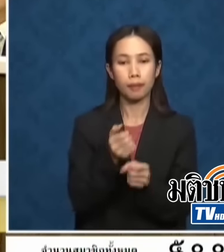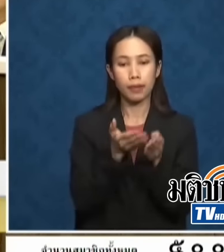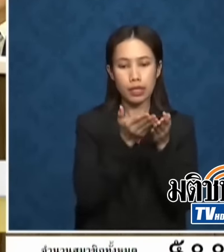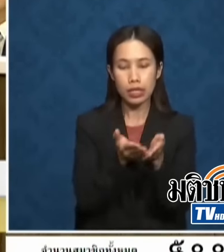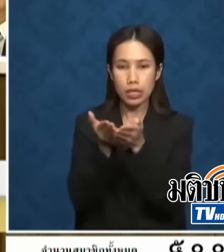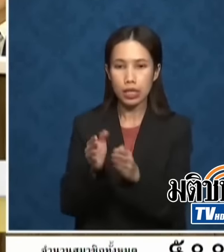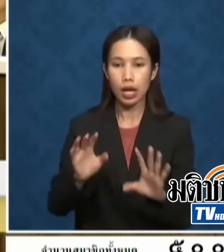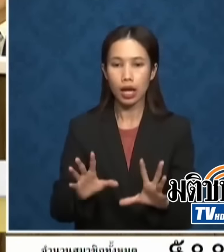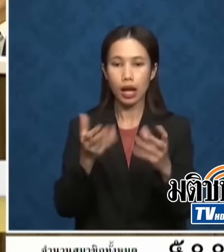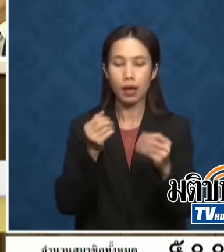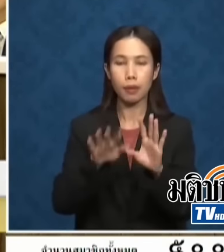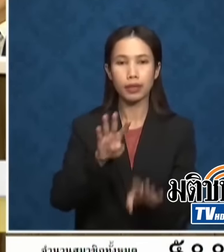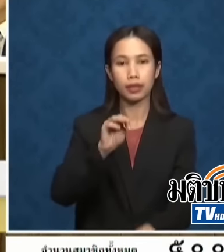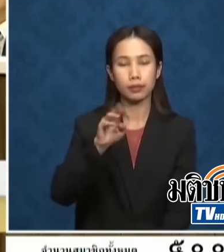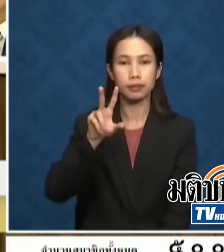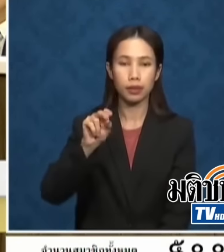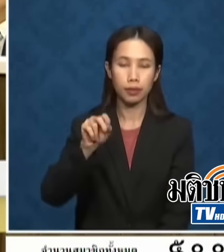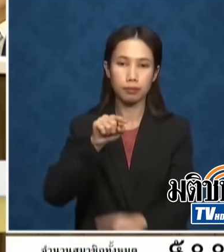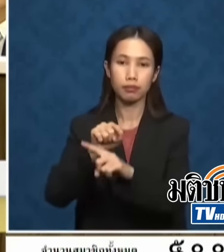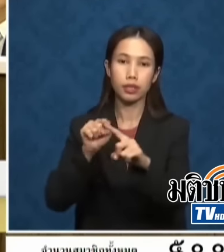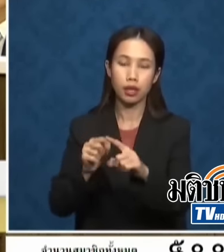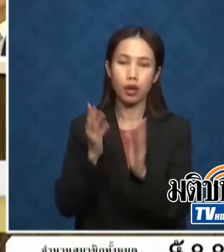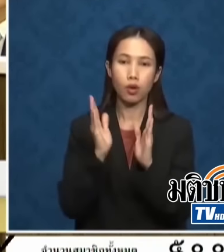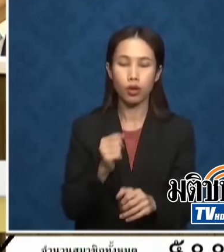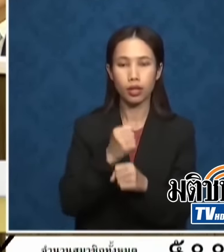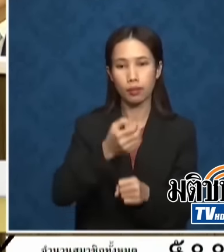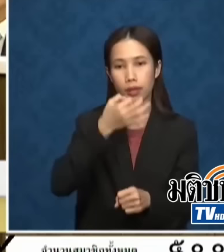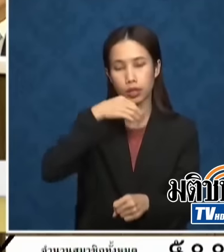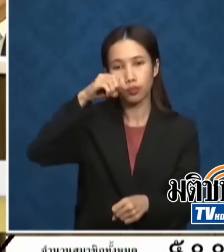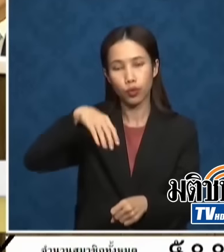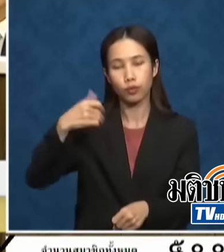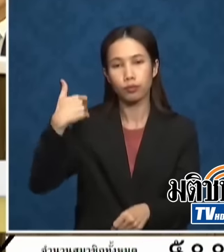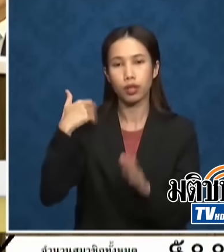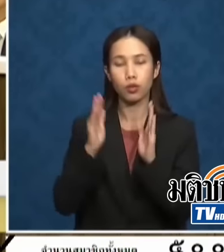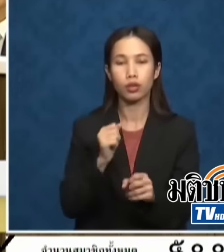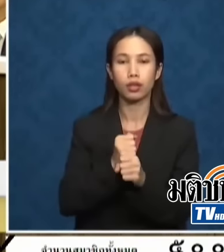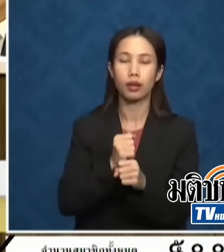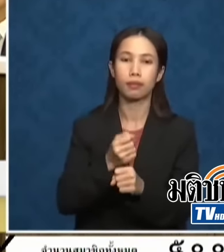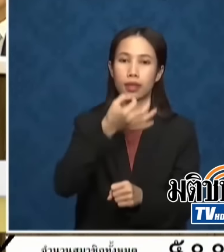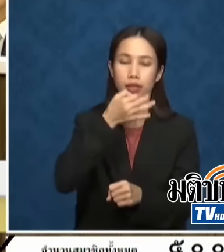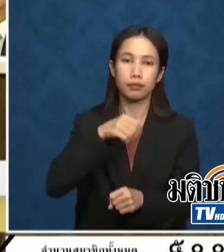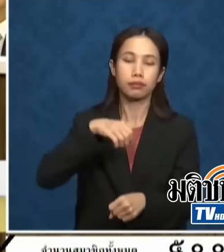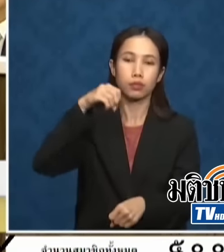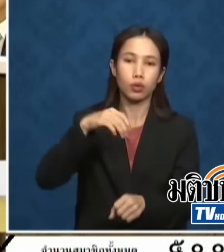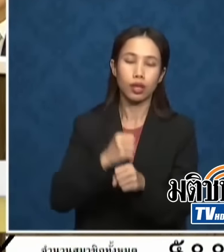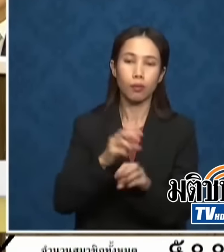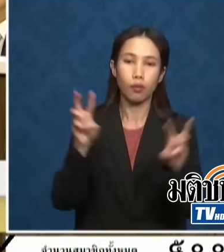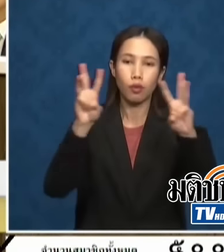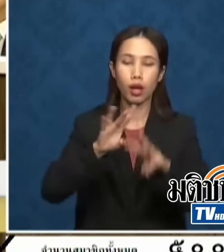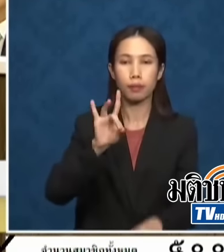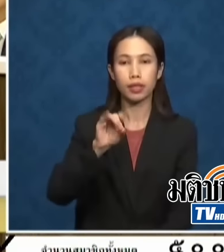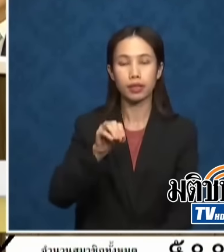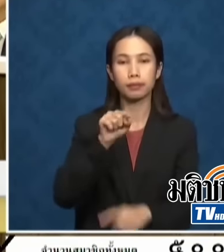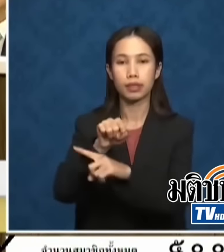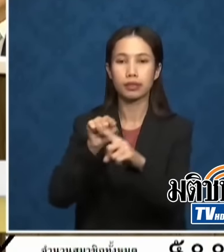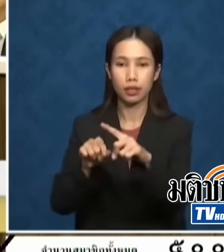ไป 30-40% คนตกงานคนงานประมงตกงาน 80% ปลาใน